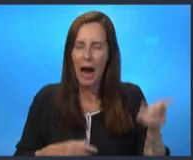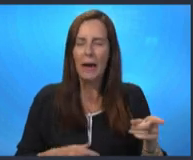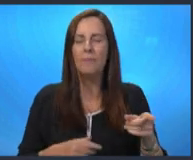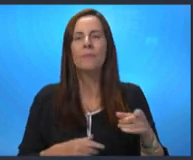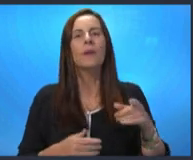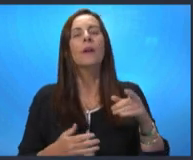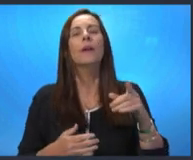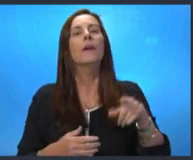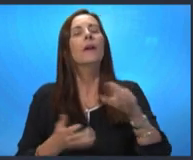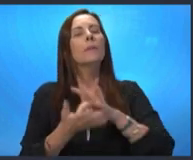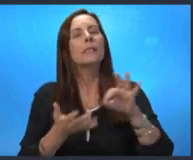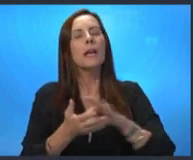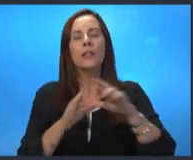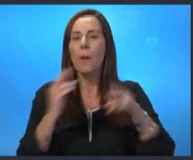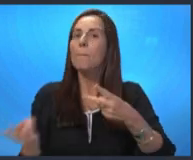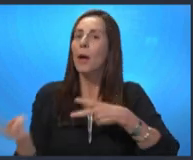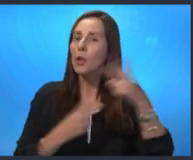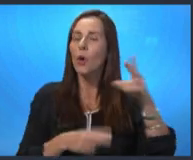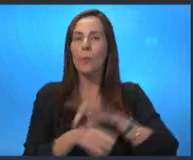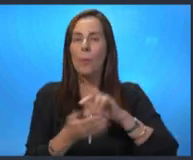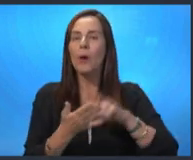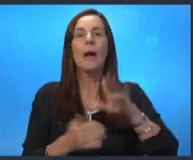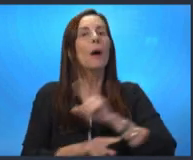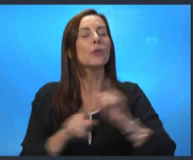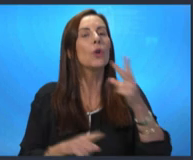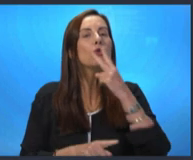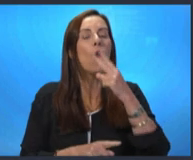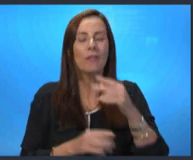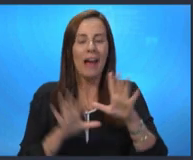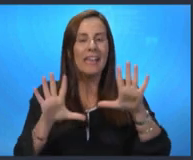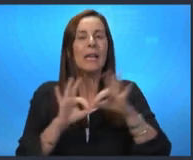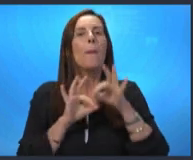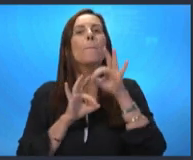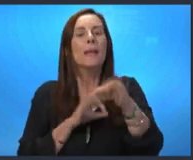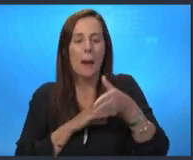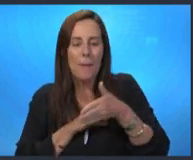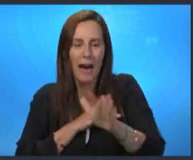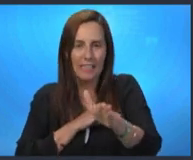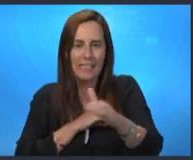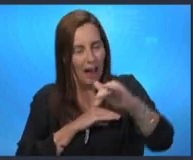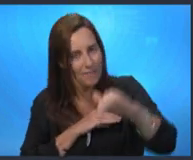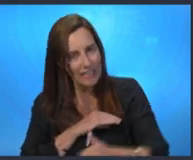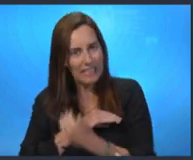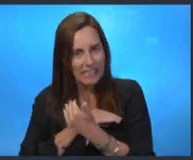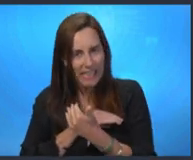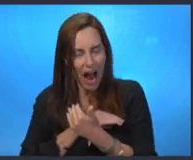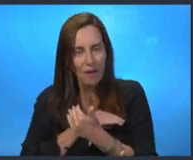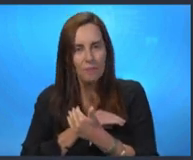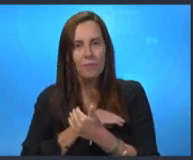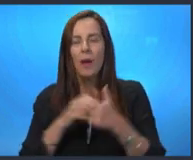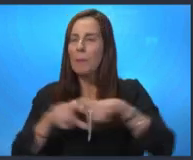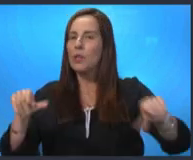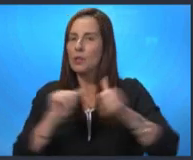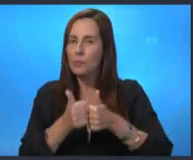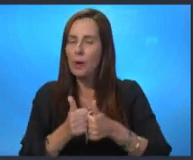רשויות ציבוריות, בתי חולים ומרפאות, שם גם יאסר האישון בטווח של 10 מטרים מהכניסות והיציאות. מגרשי ספורט, בריכות